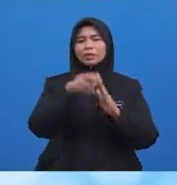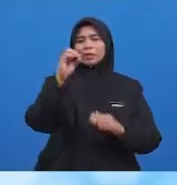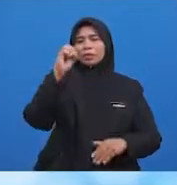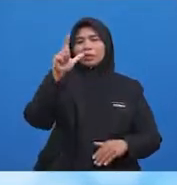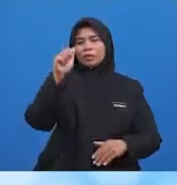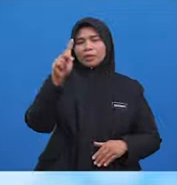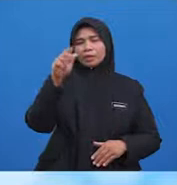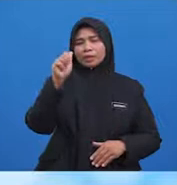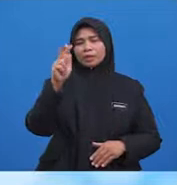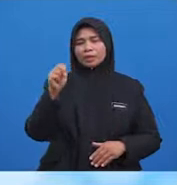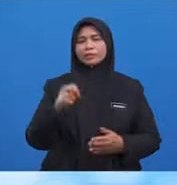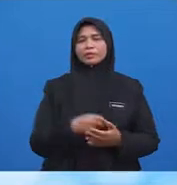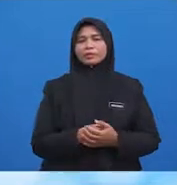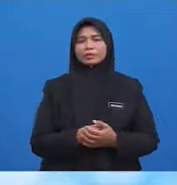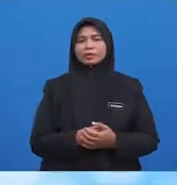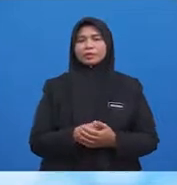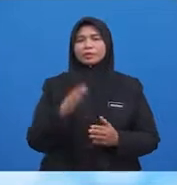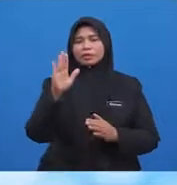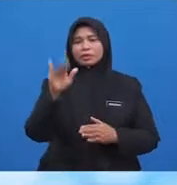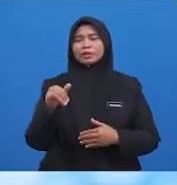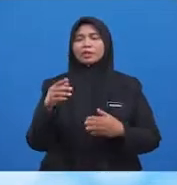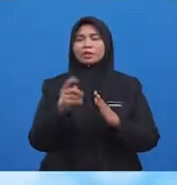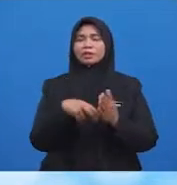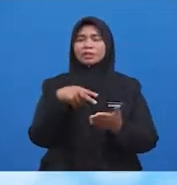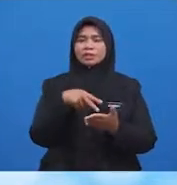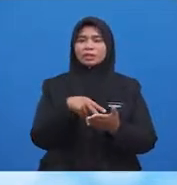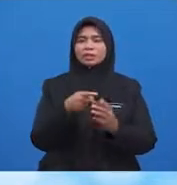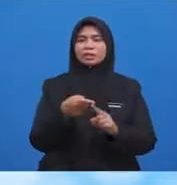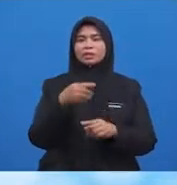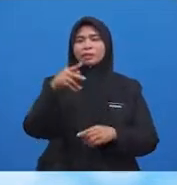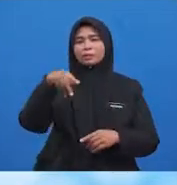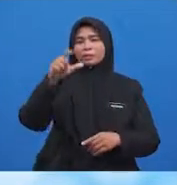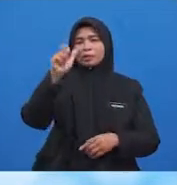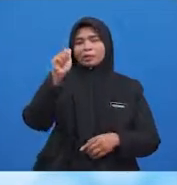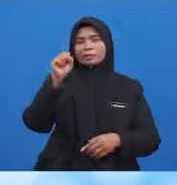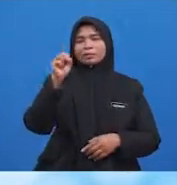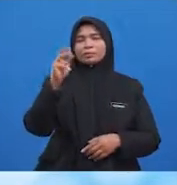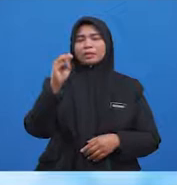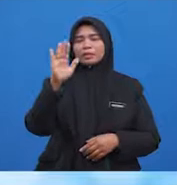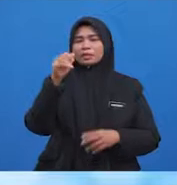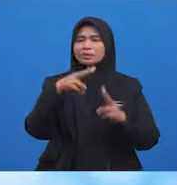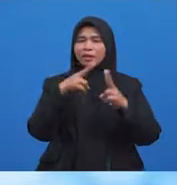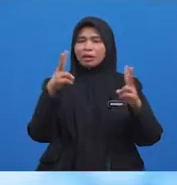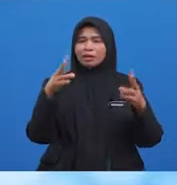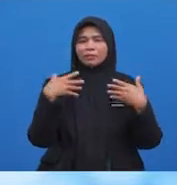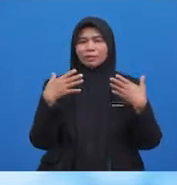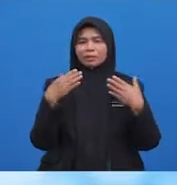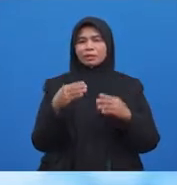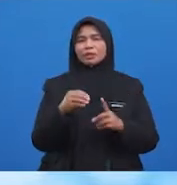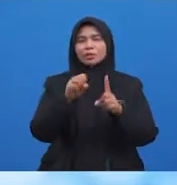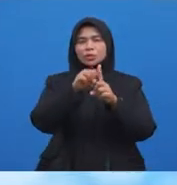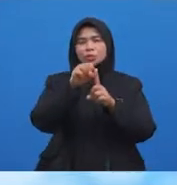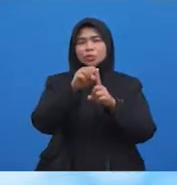net putus Vera yang terdiri dari pada plasma yang sangat panas mencecah suhu